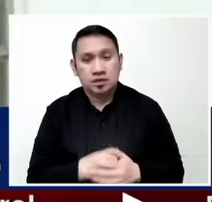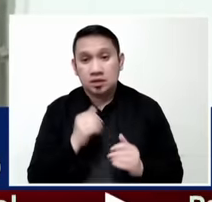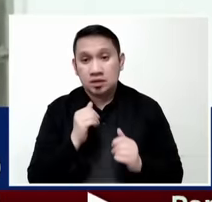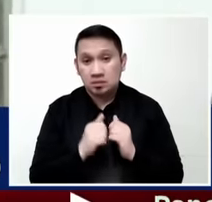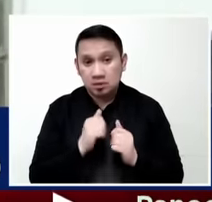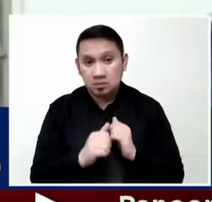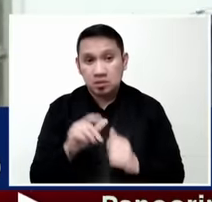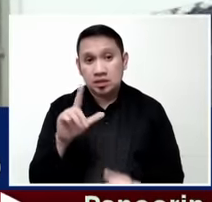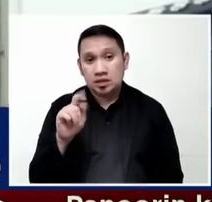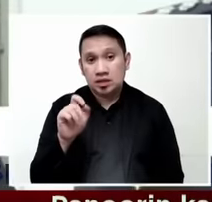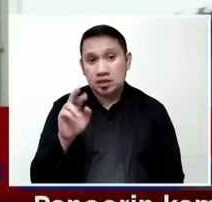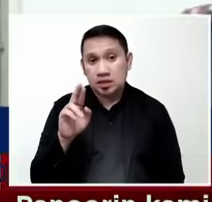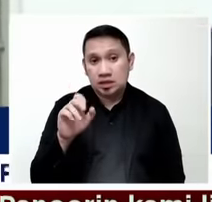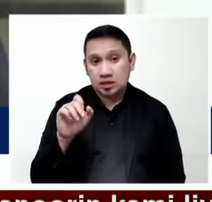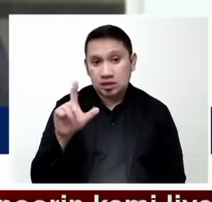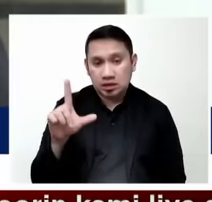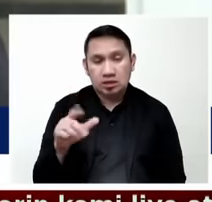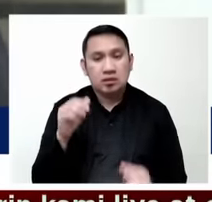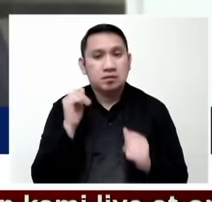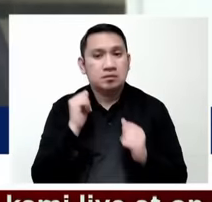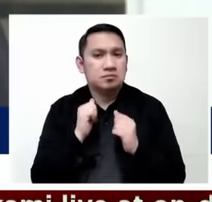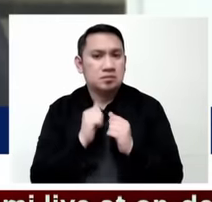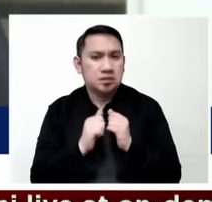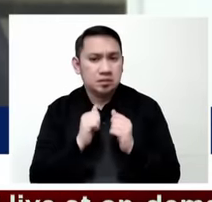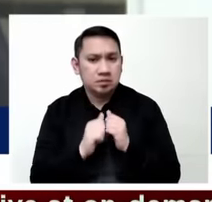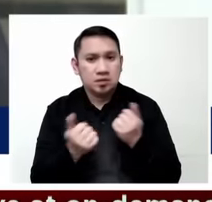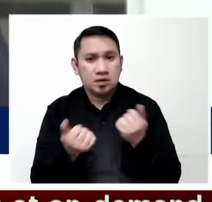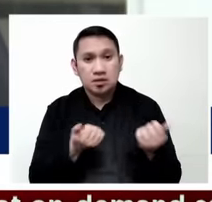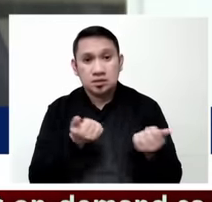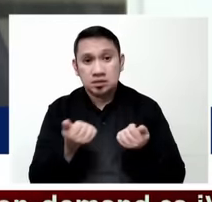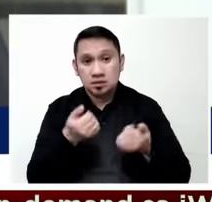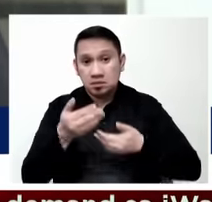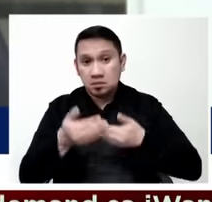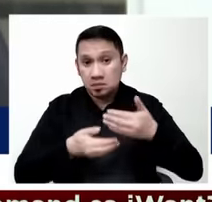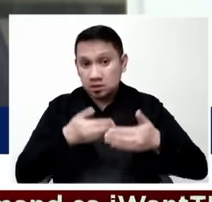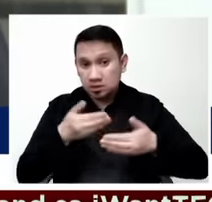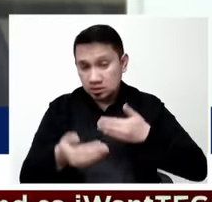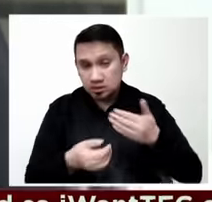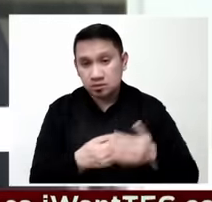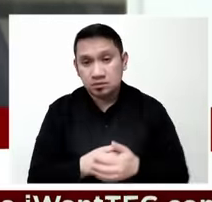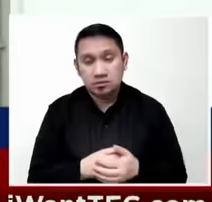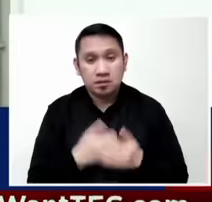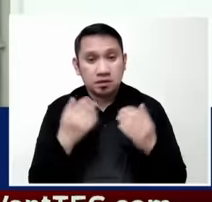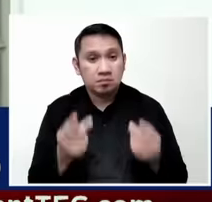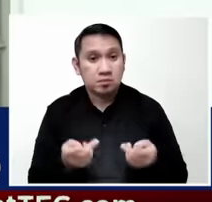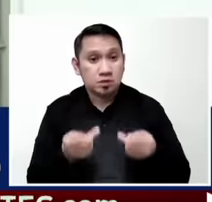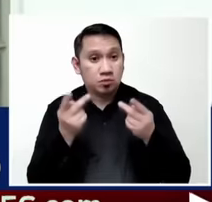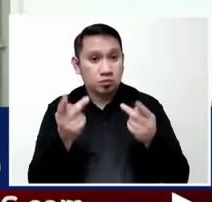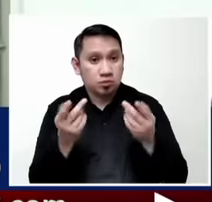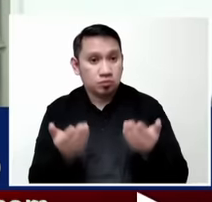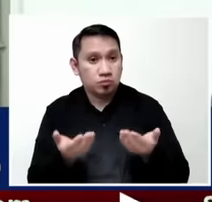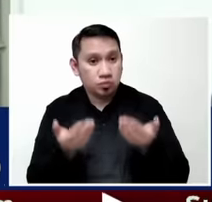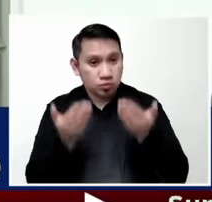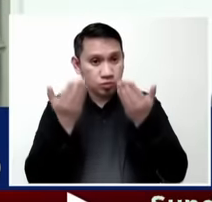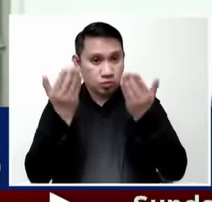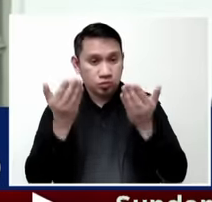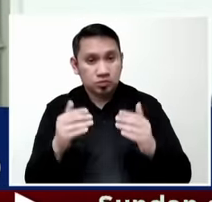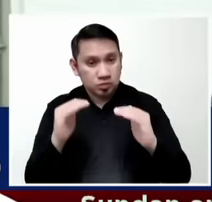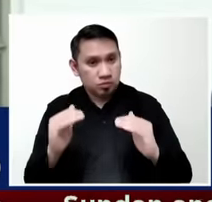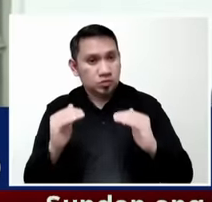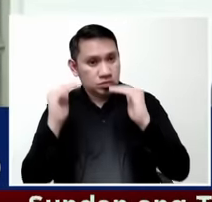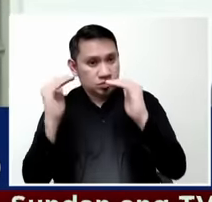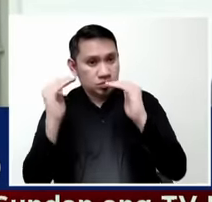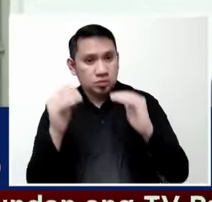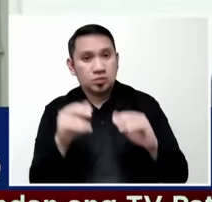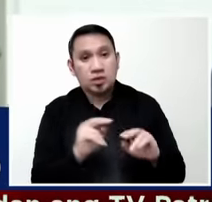lateral, ito po yung klase ng administrative process na pinopromote natin ang isang non-officer to